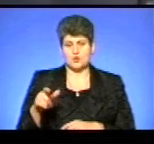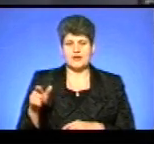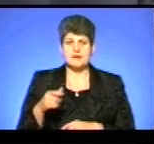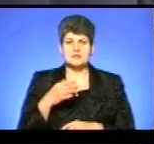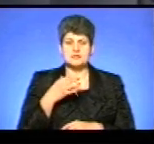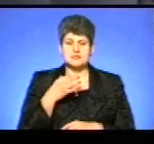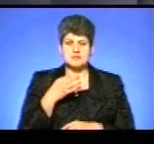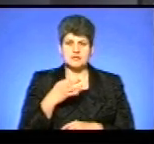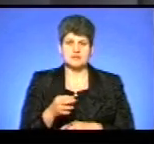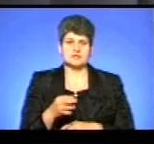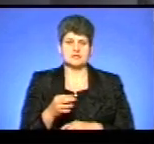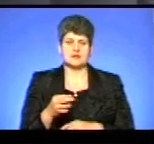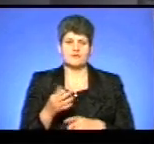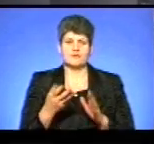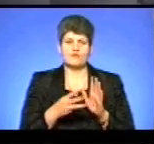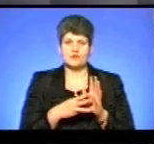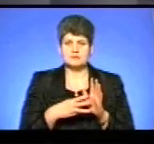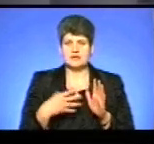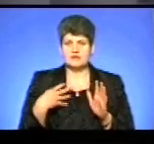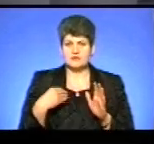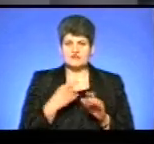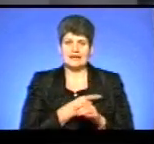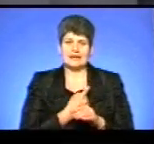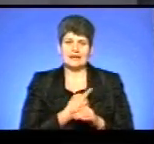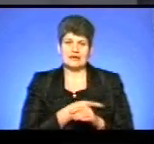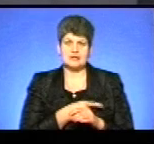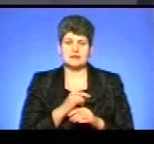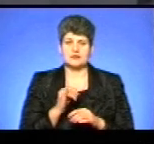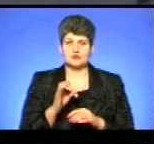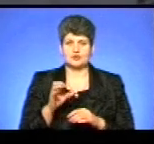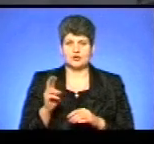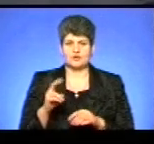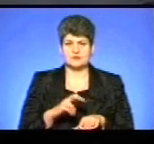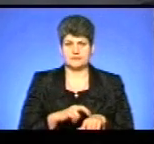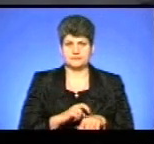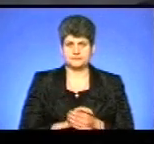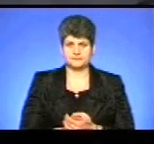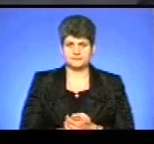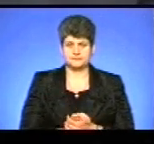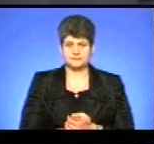лікаря з хірургічної роботи 8-ї Львівської клінічної лікарні Ігор Стояновський.